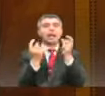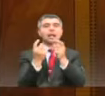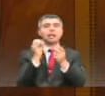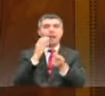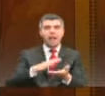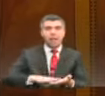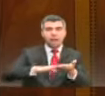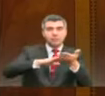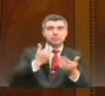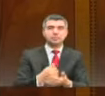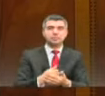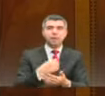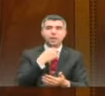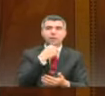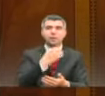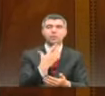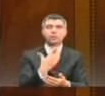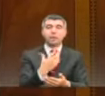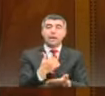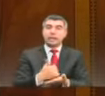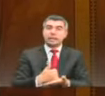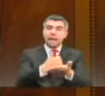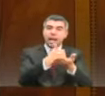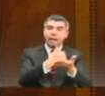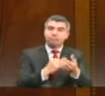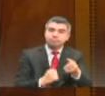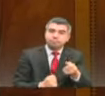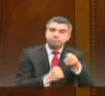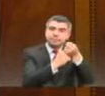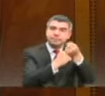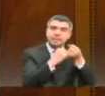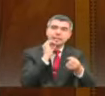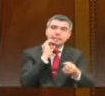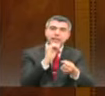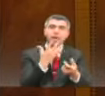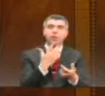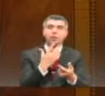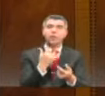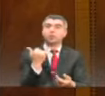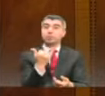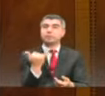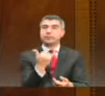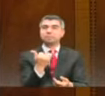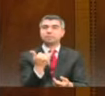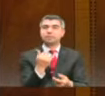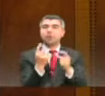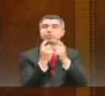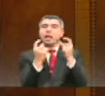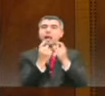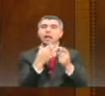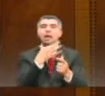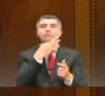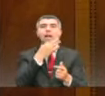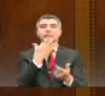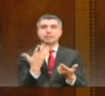بهذا فإننا سنعطي لدعم المقاولة في هذا البرنامج أهمية كبيرة لتسهيل